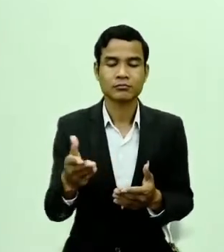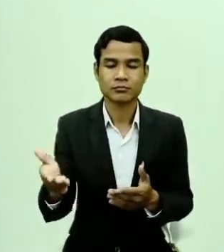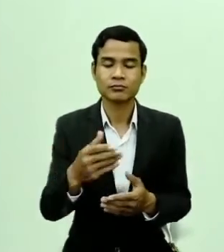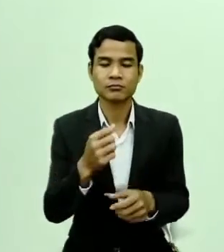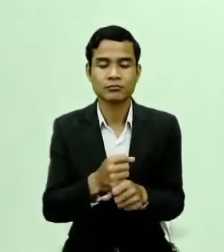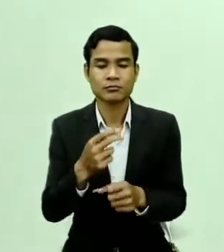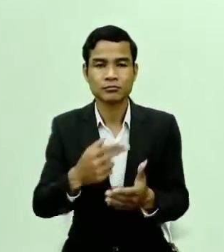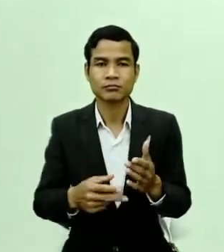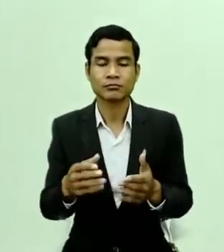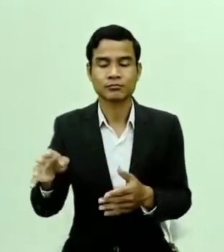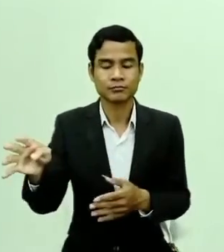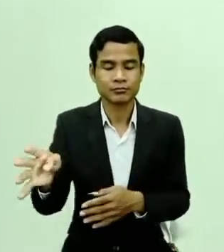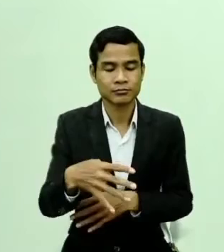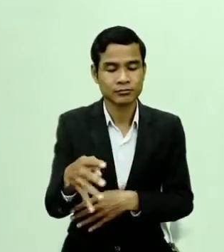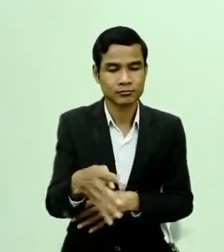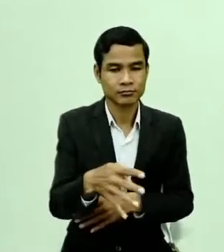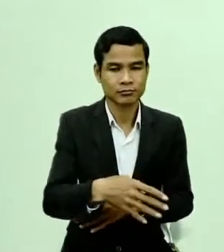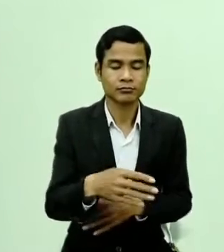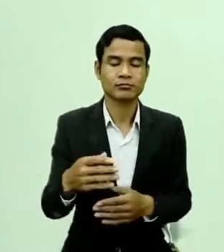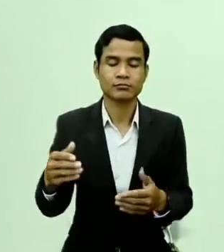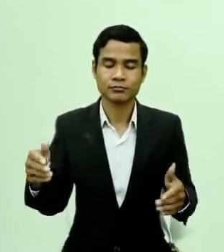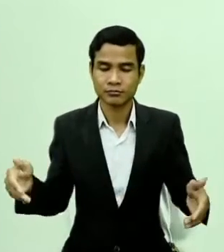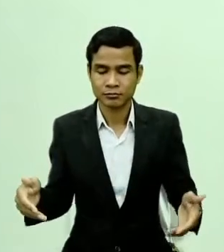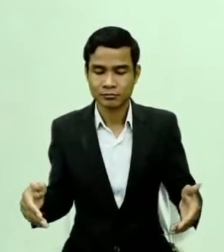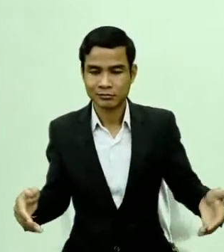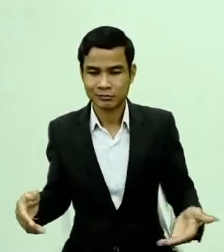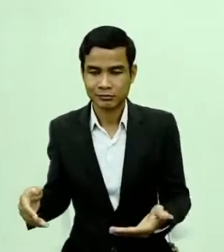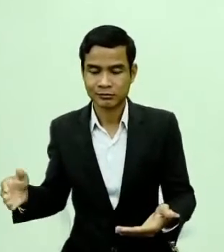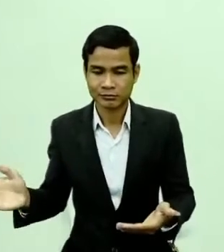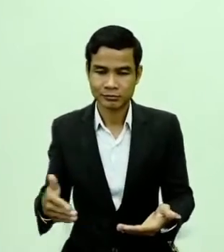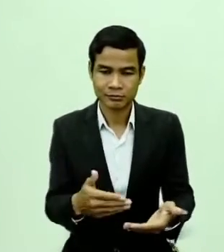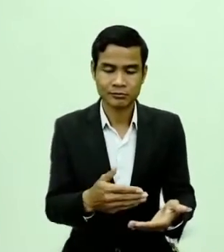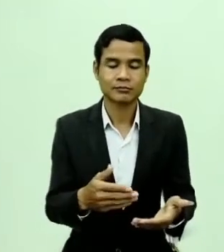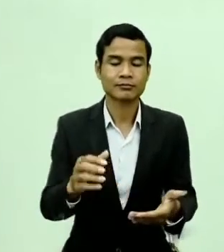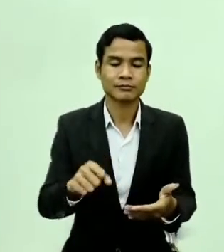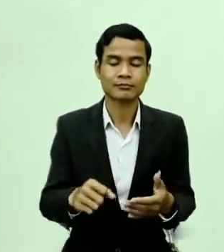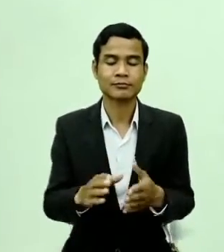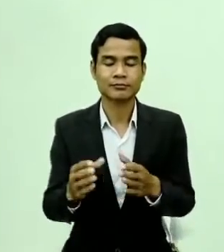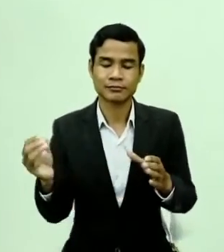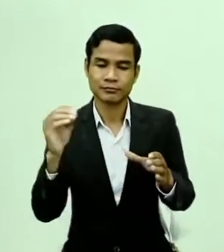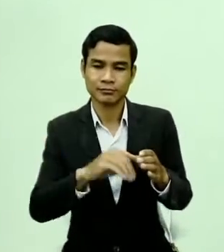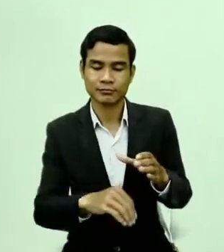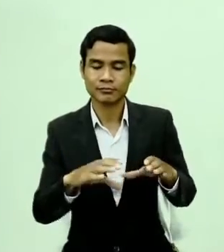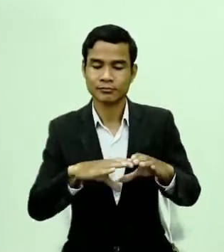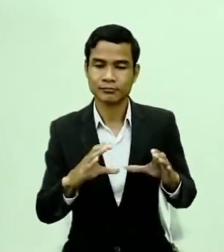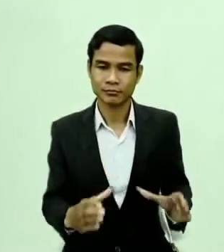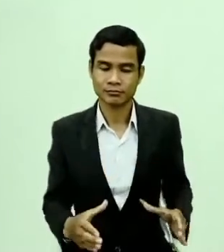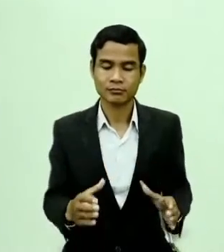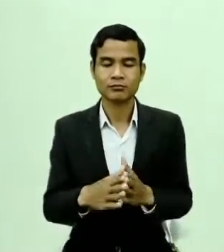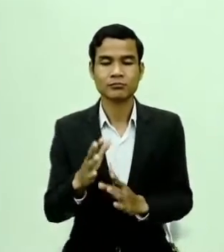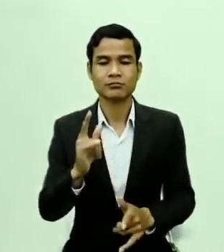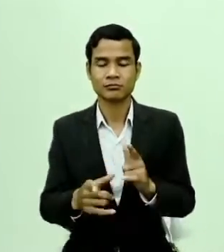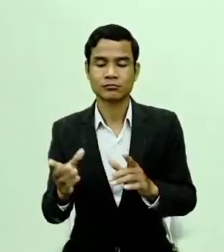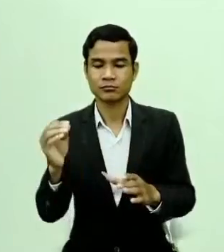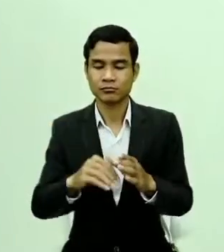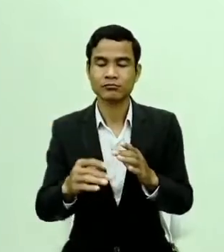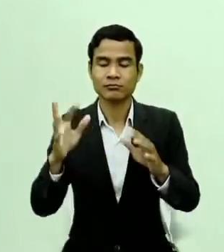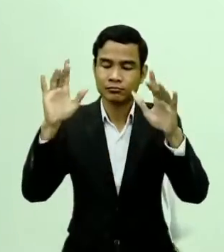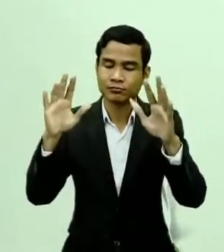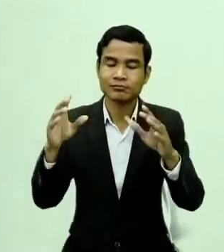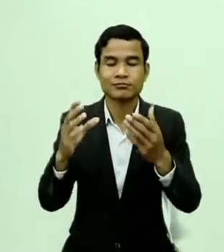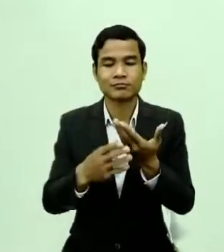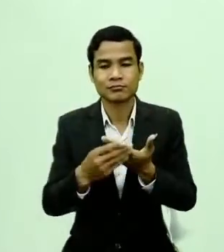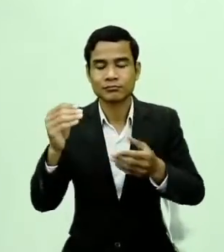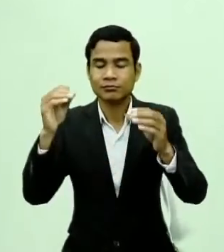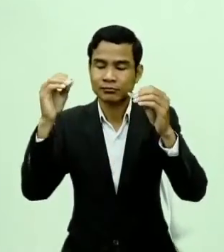ấy. Thử triêm bóng. Triêm bóng kì. Chà. Triêm cả rong xử mẹ em đã xử mẹ em. Mà xử mẹ em đang chờ. Đôi chí sạc chơ chú phụ màn